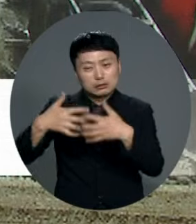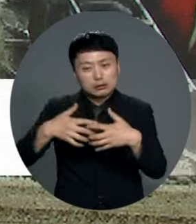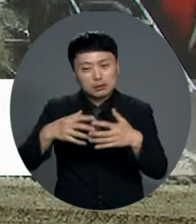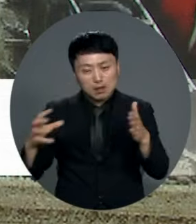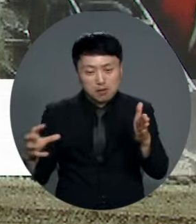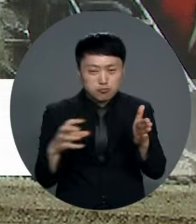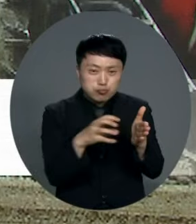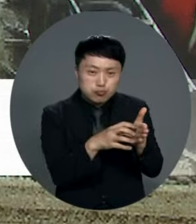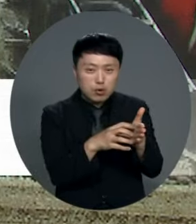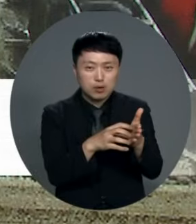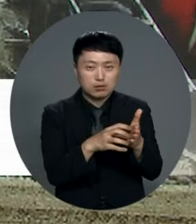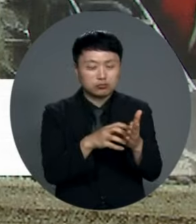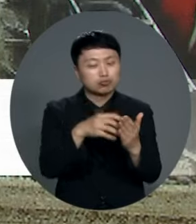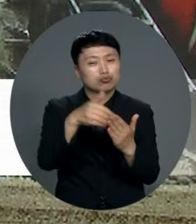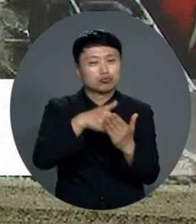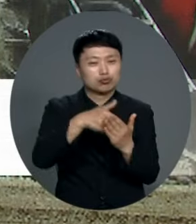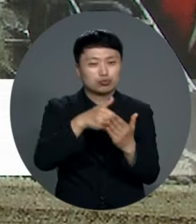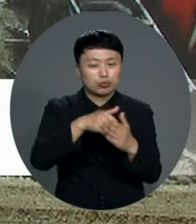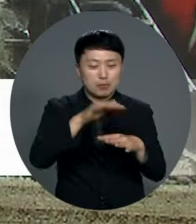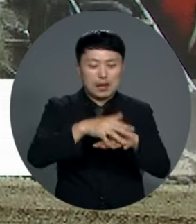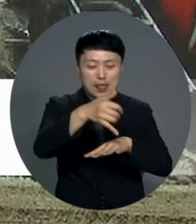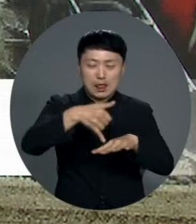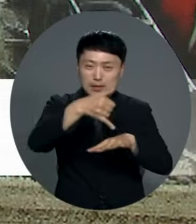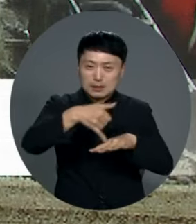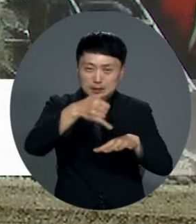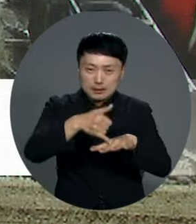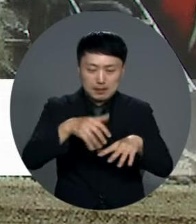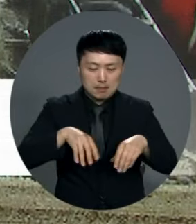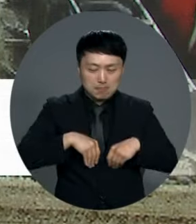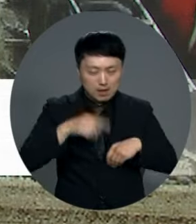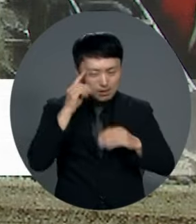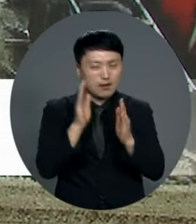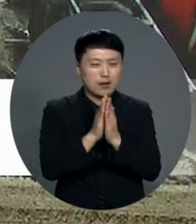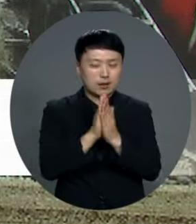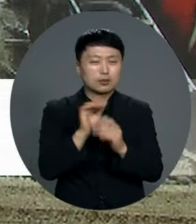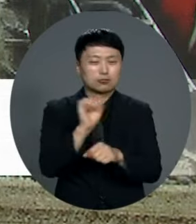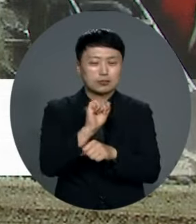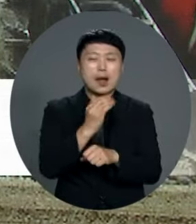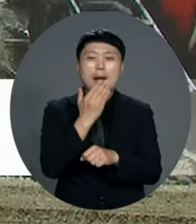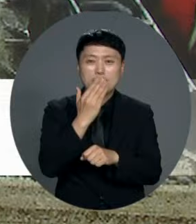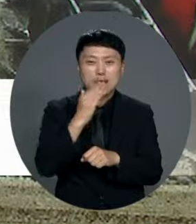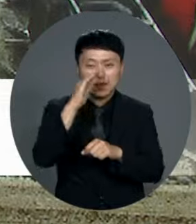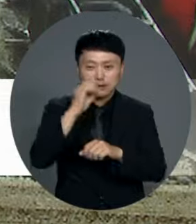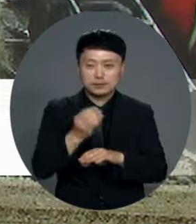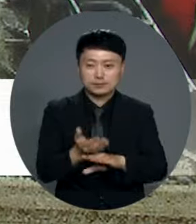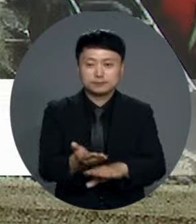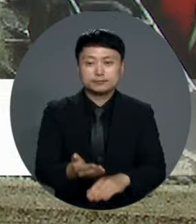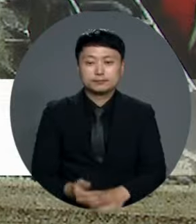중고 농기계도 자율주행을 할 수 있는 기술이 개발돼 주목받고 있습니다. 김건혁 기자입니다.